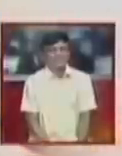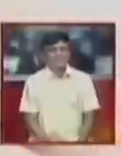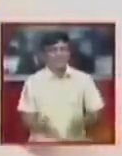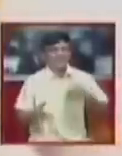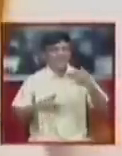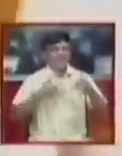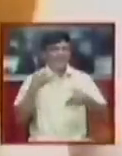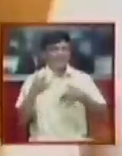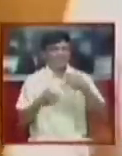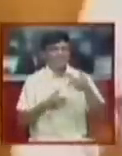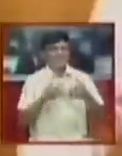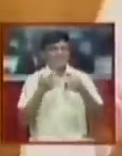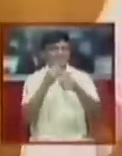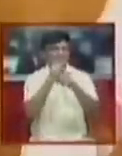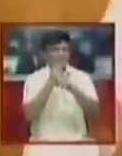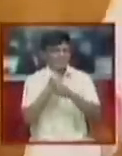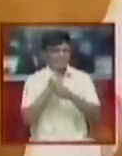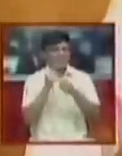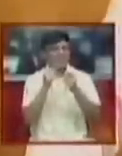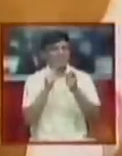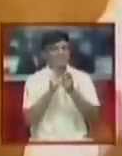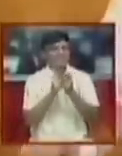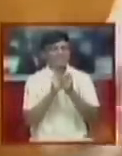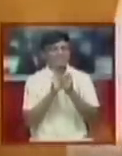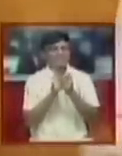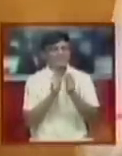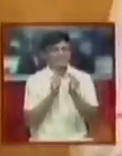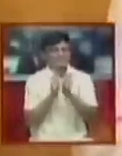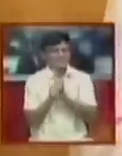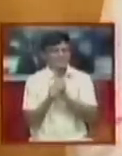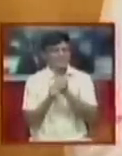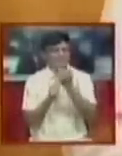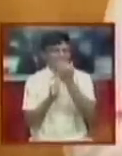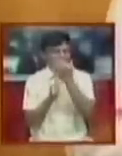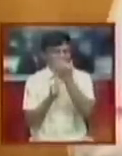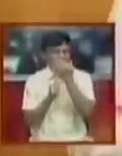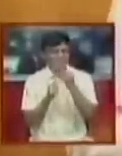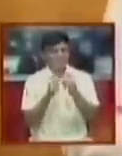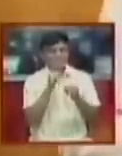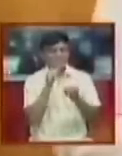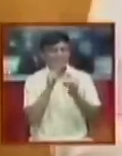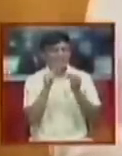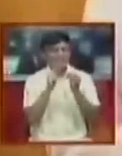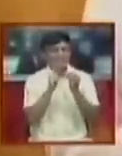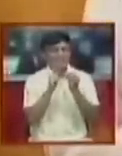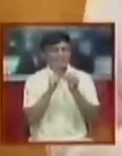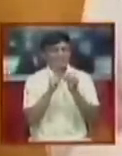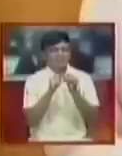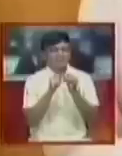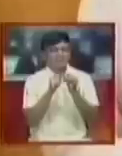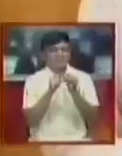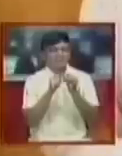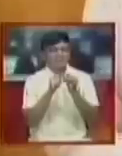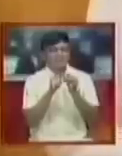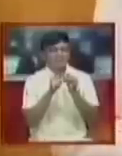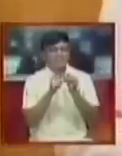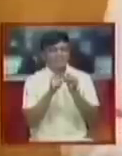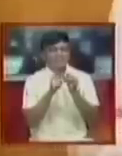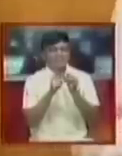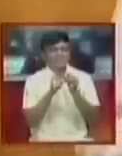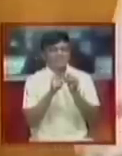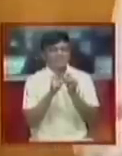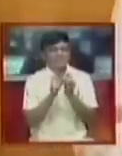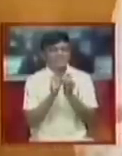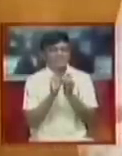Masaya tayong matutugunan natin ang pangangailangan nila ngayon nang hindi isinusugal ang kapakanan ng mga pensyonado